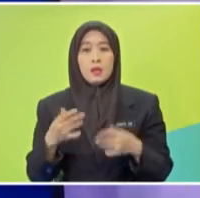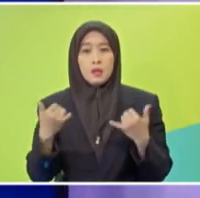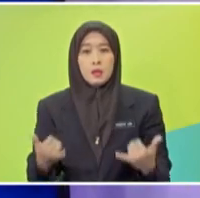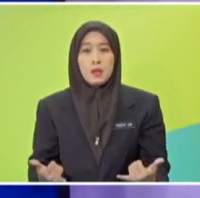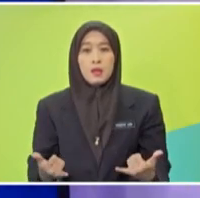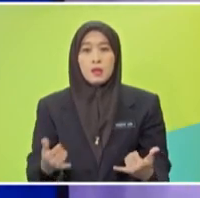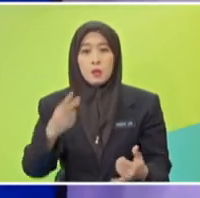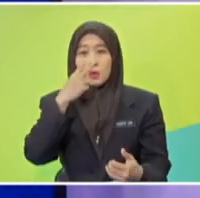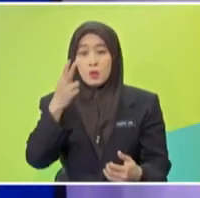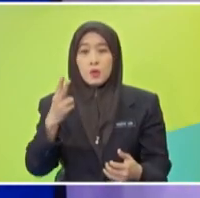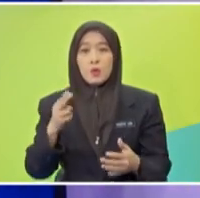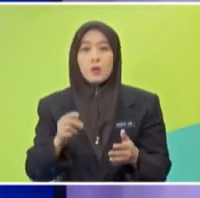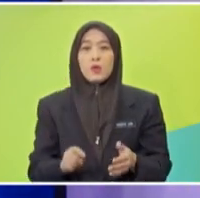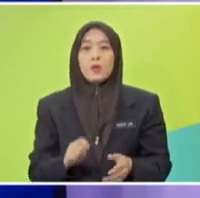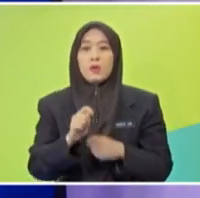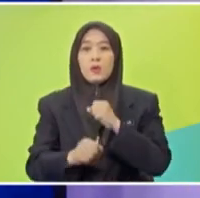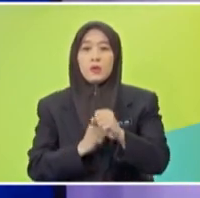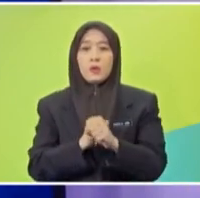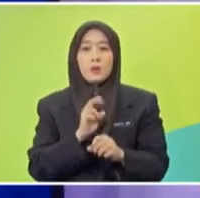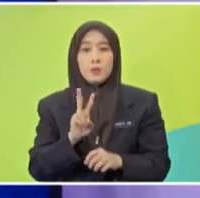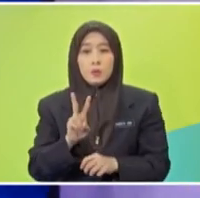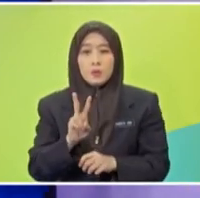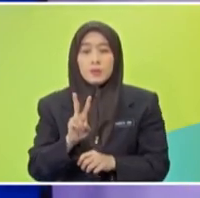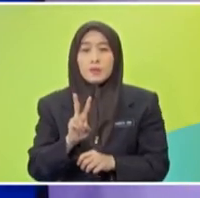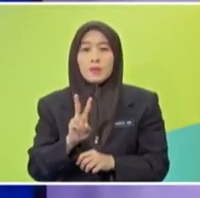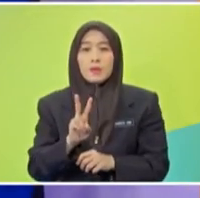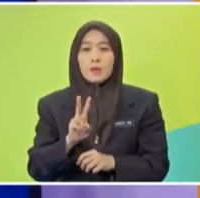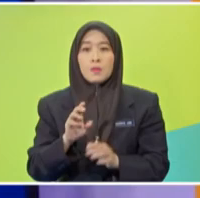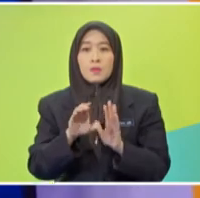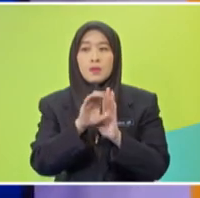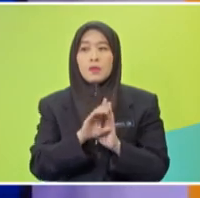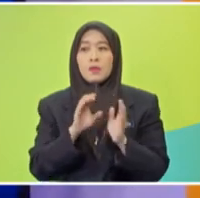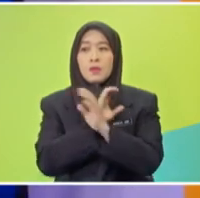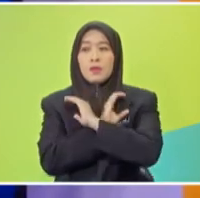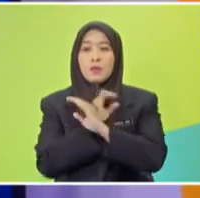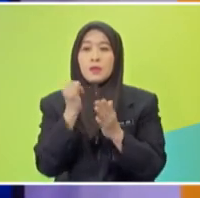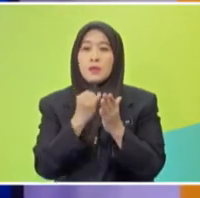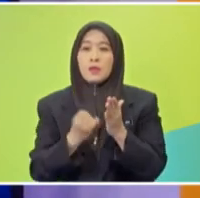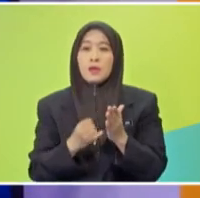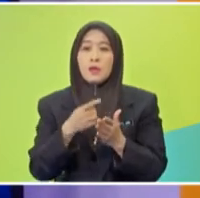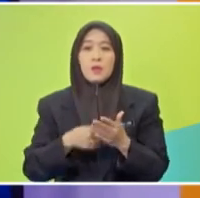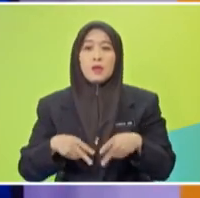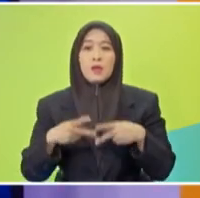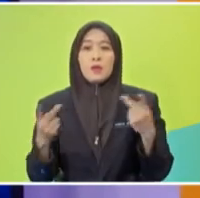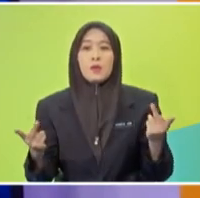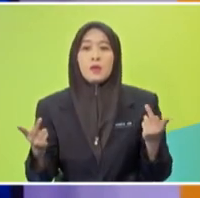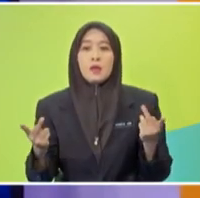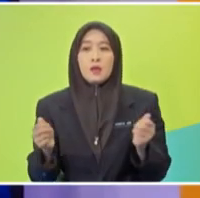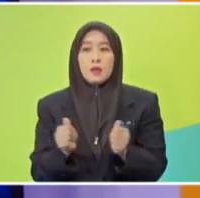2 dengan tajuknya pencetus seni Assalamualaikum dan salam sejahtera adik-adik Apa kabar seperti biasa